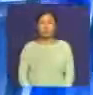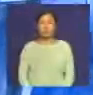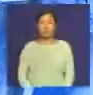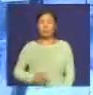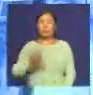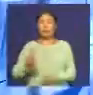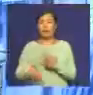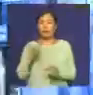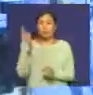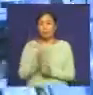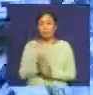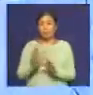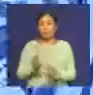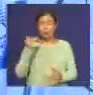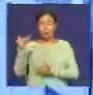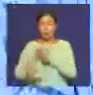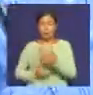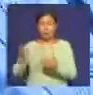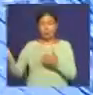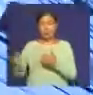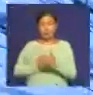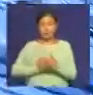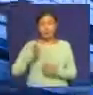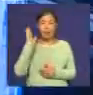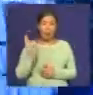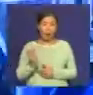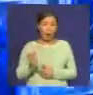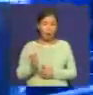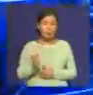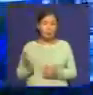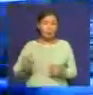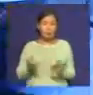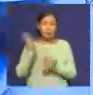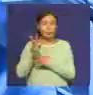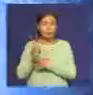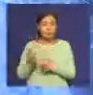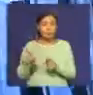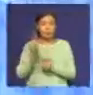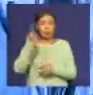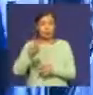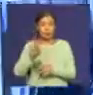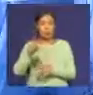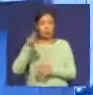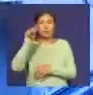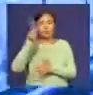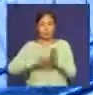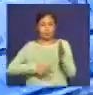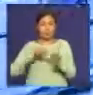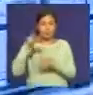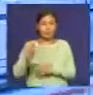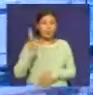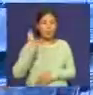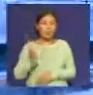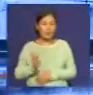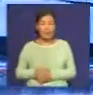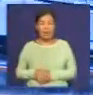Енді тыйым салынған жерде шомылғандар жазаға тартылады. Өміріне салғырт қараған тұрғындар 100 000 теңге көлемінде айыппұл төлейді.